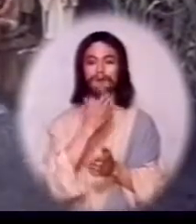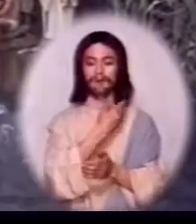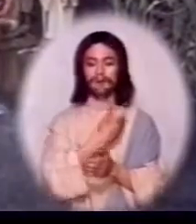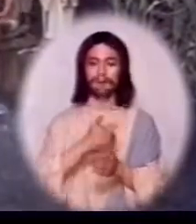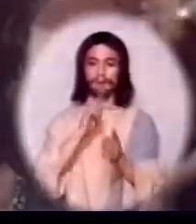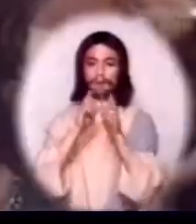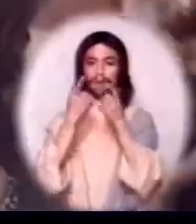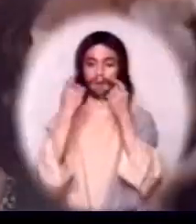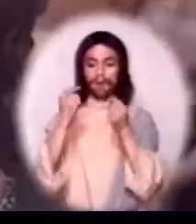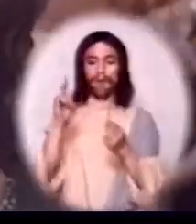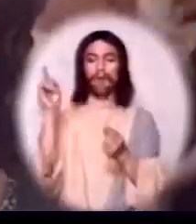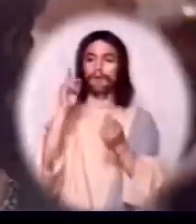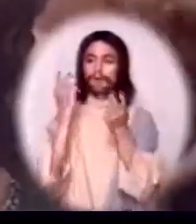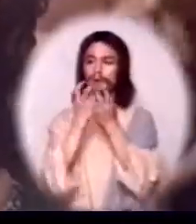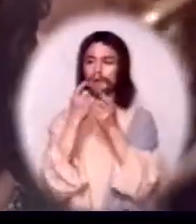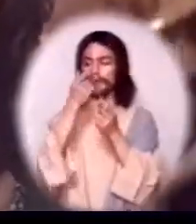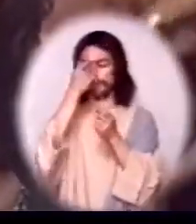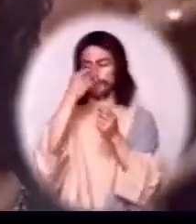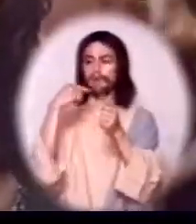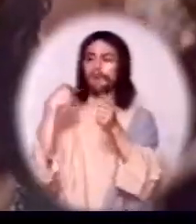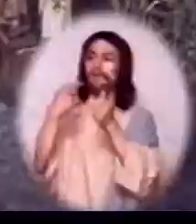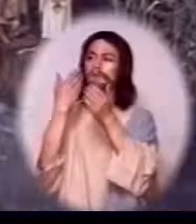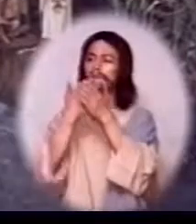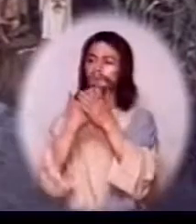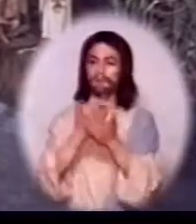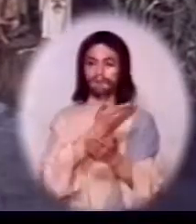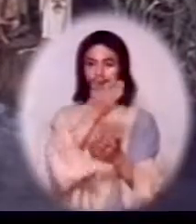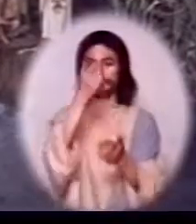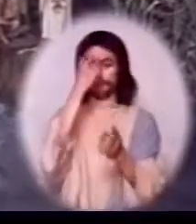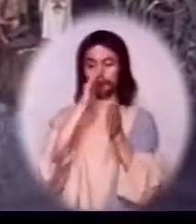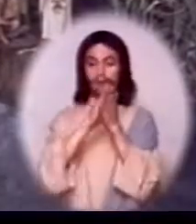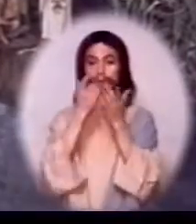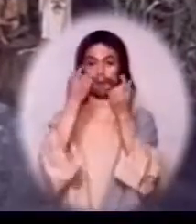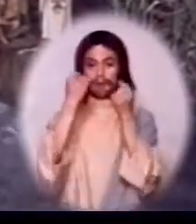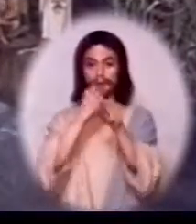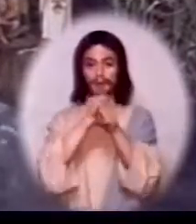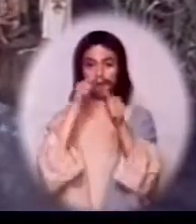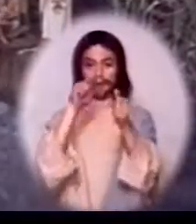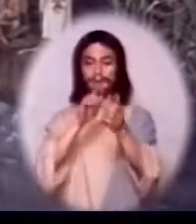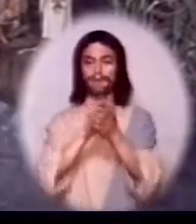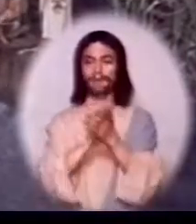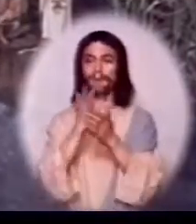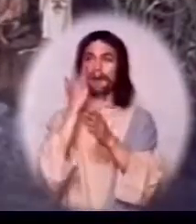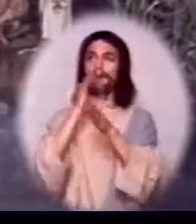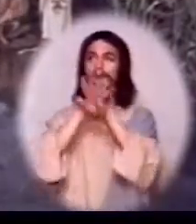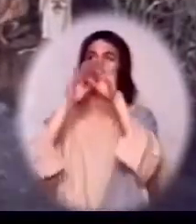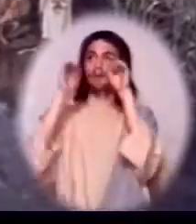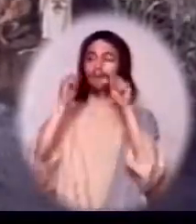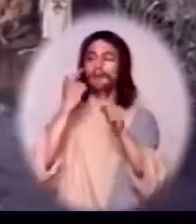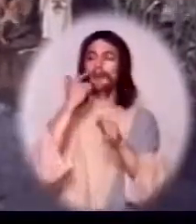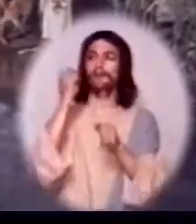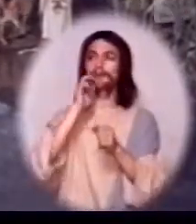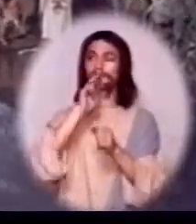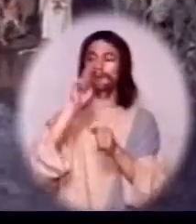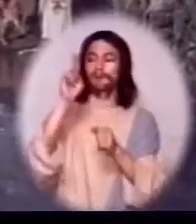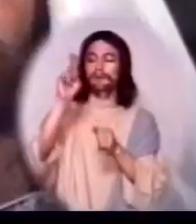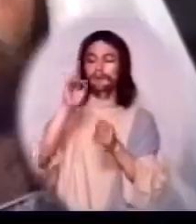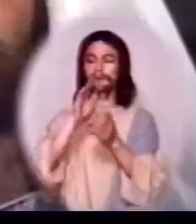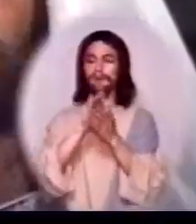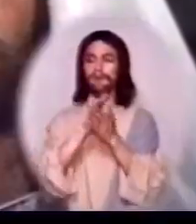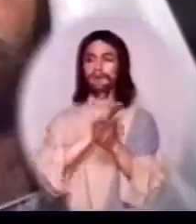요한이 제자들에게 가르친 것처럼 어떻게 기도하는지 가르쳐 주십시오. 너희는 기도할 때 이렇게 하라. 하늘에 계신